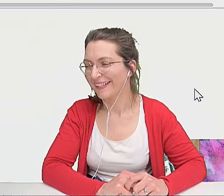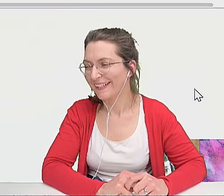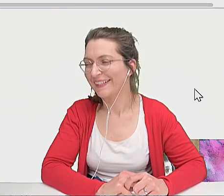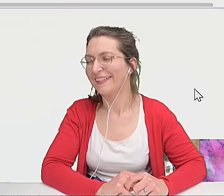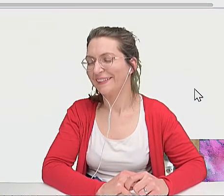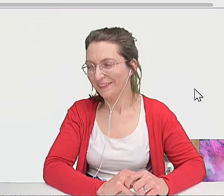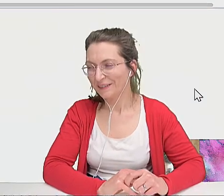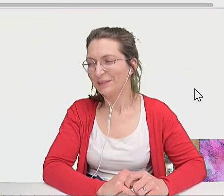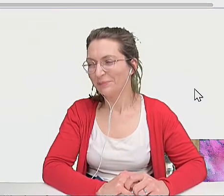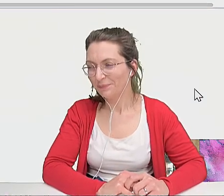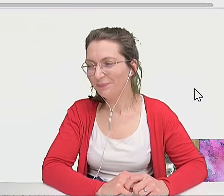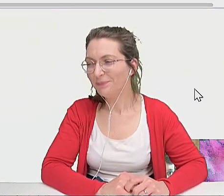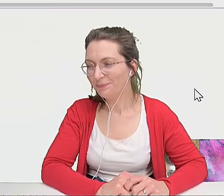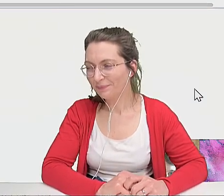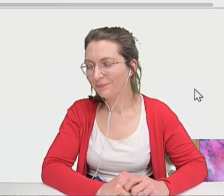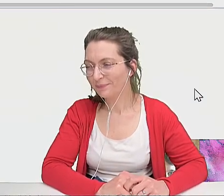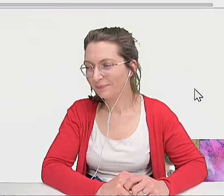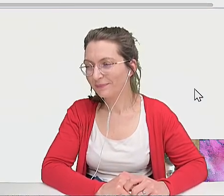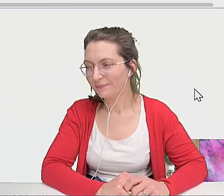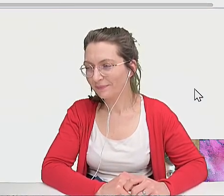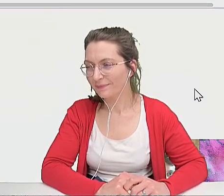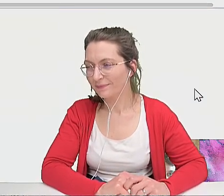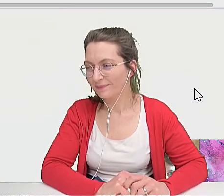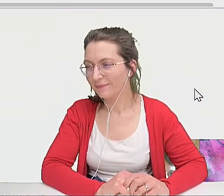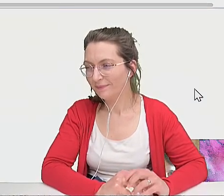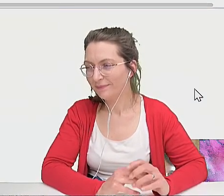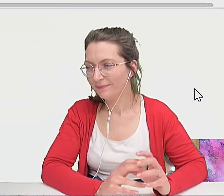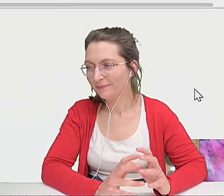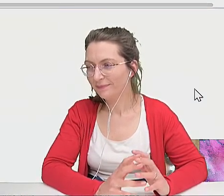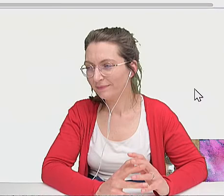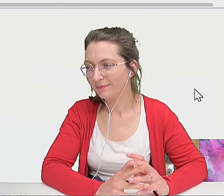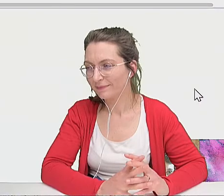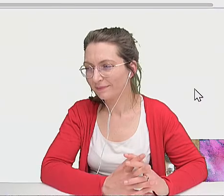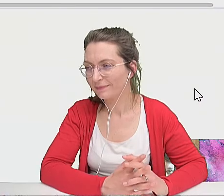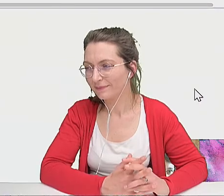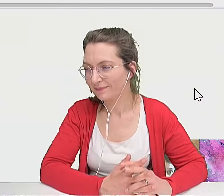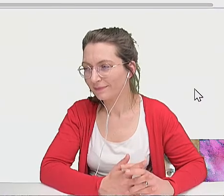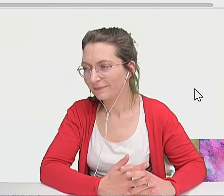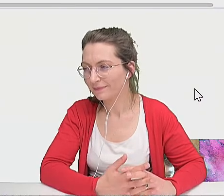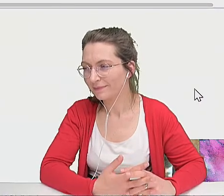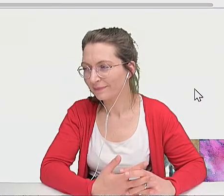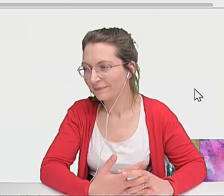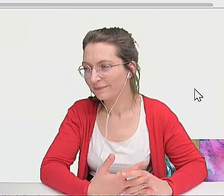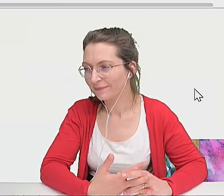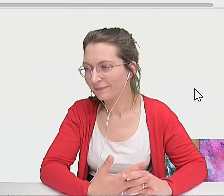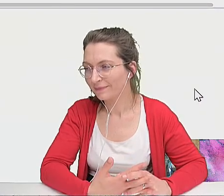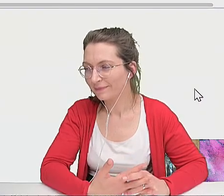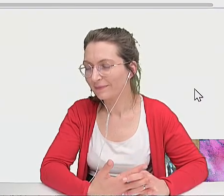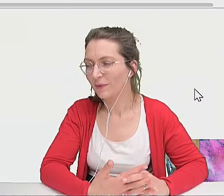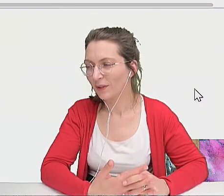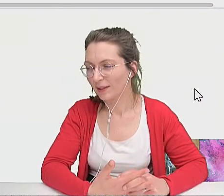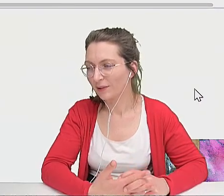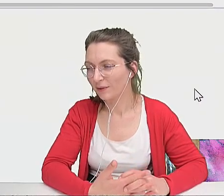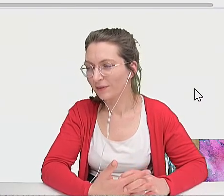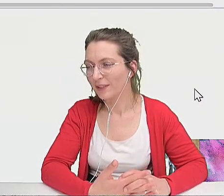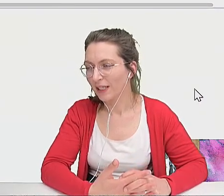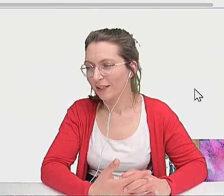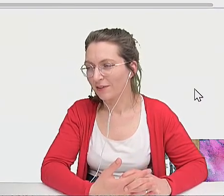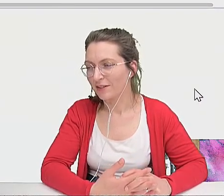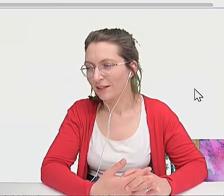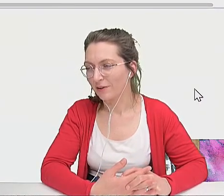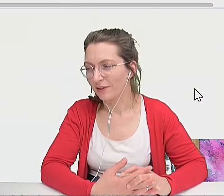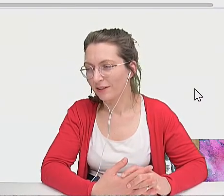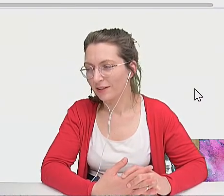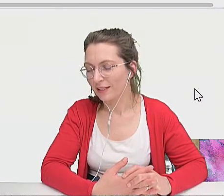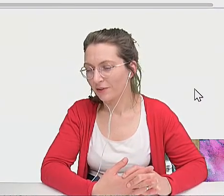okay. Und das sorgt dann oft dafür, dass man nicht so ganz stumpfe Sachen machen kann. Gut,